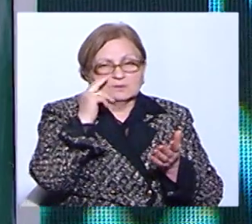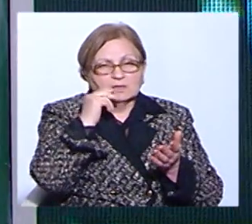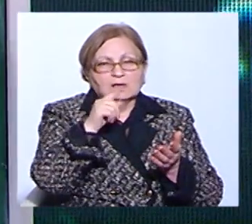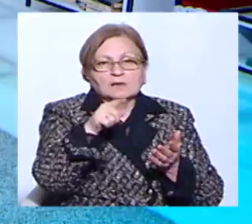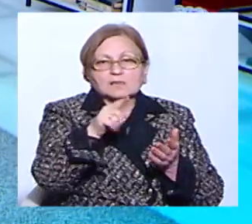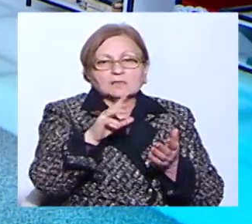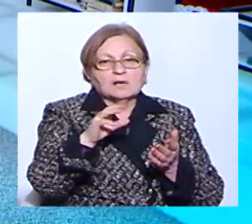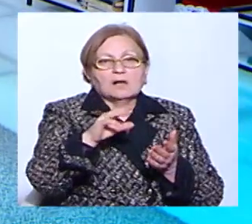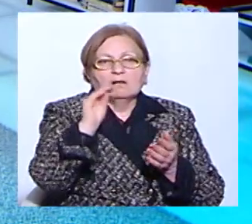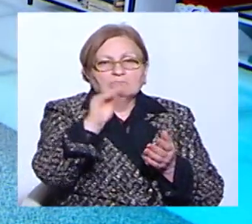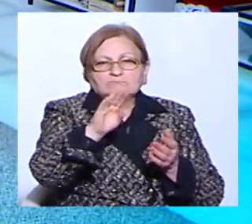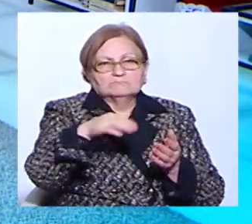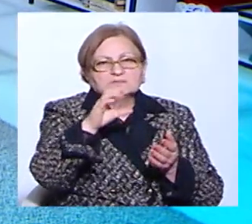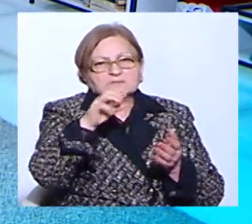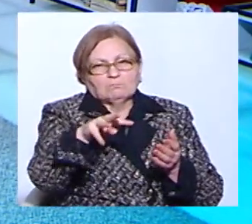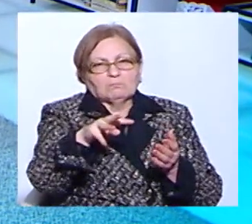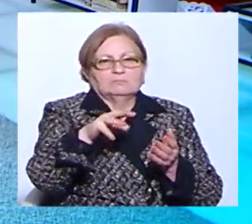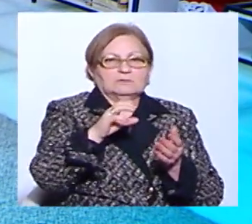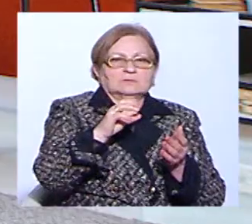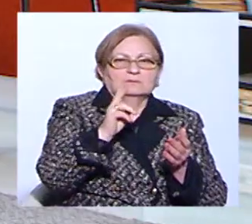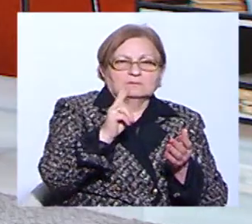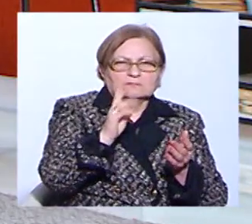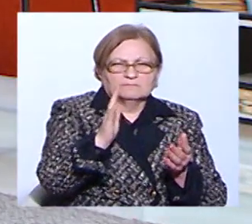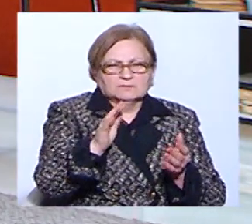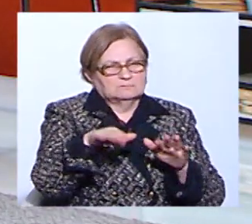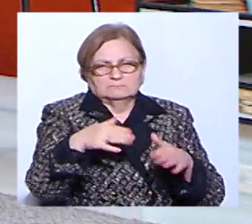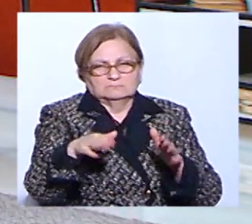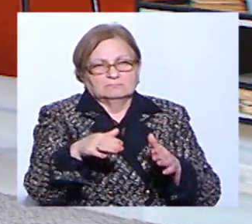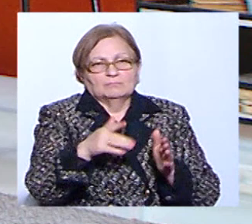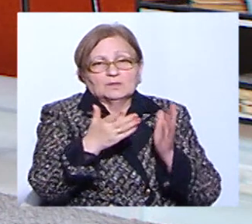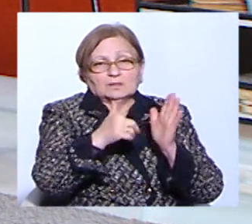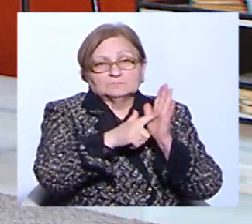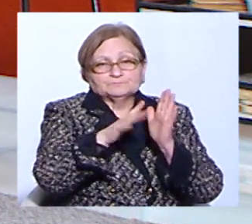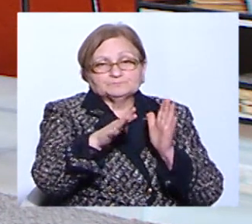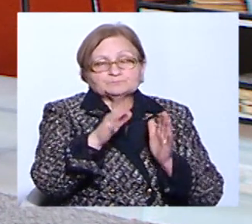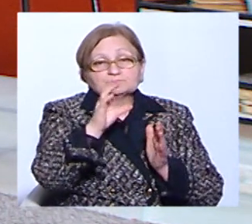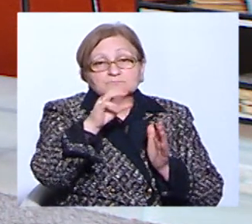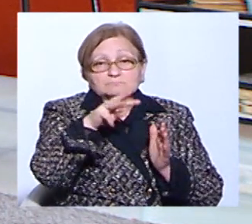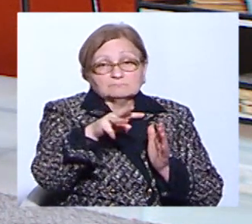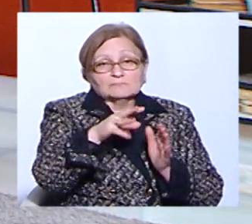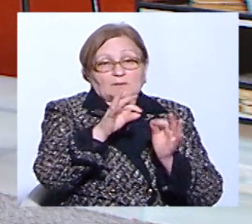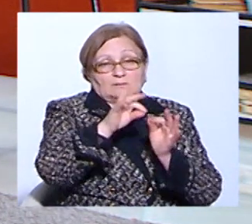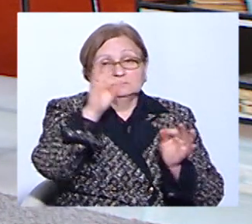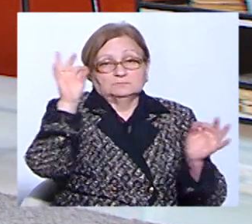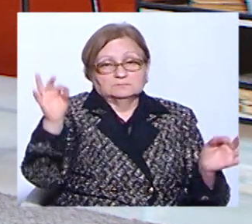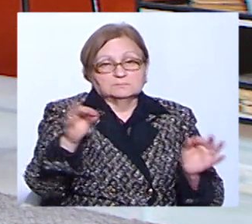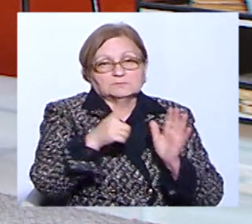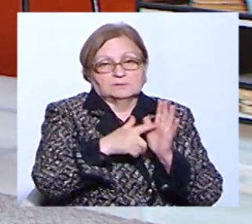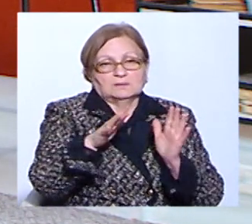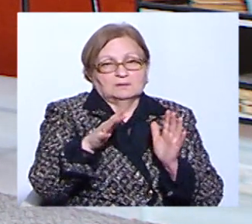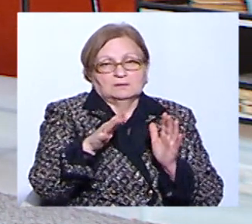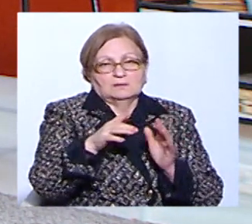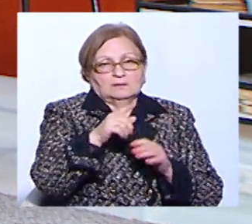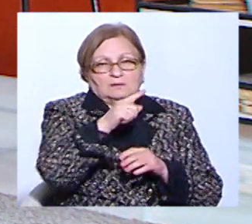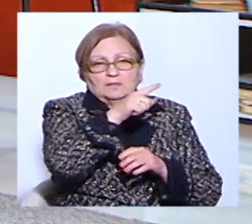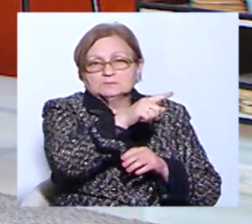ერთეული არ არის იგივე, რაც სიგზე. მაგალითად, თუ გავალოთ ჩვენ ახლა 75 სანტიმეტრიანი მონაკვეთი, ეს 75 არ